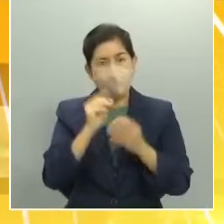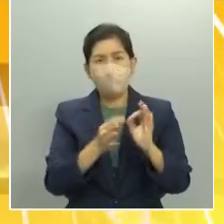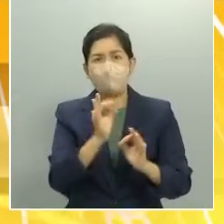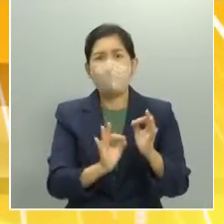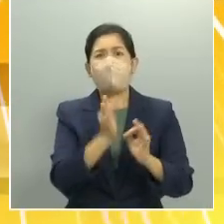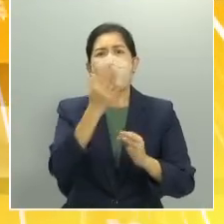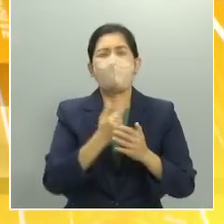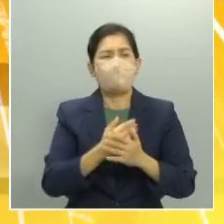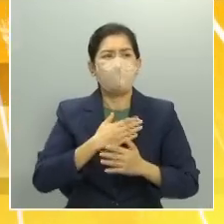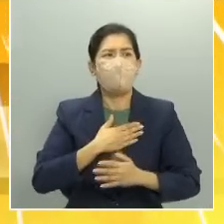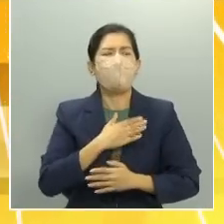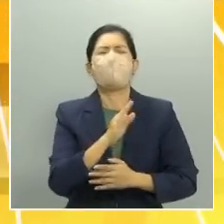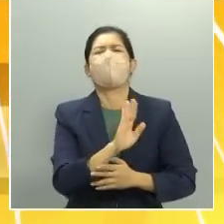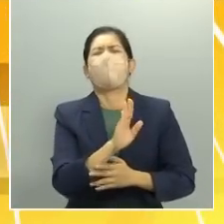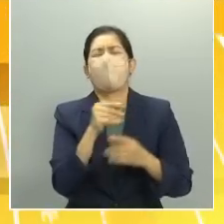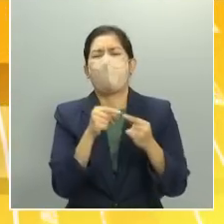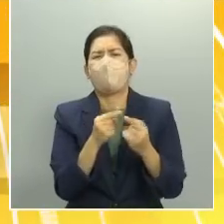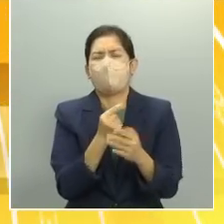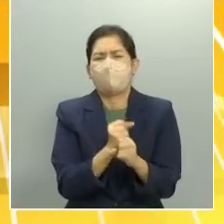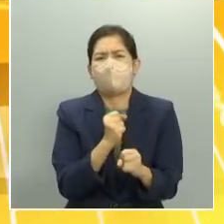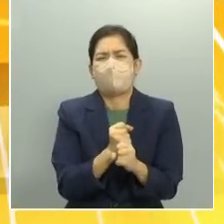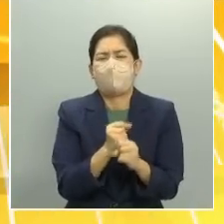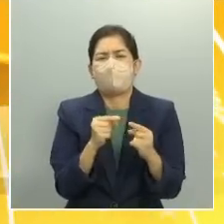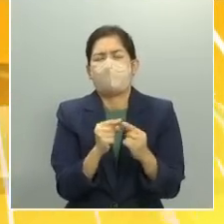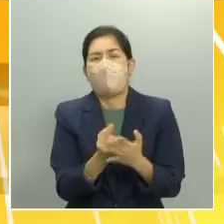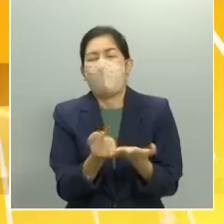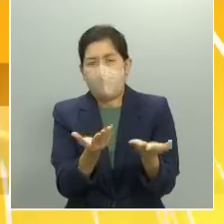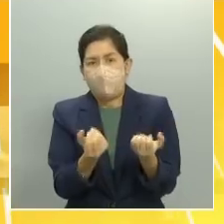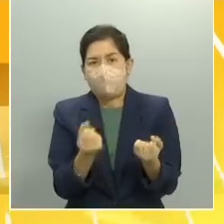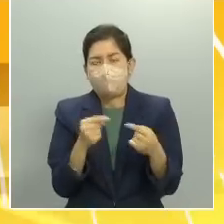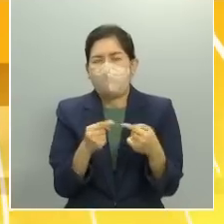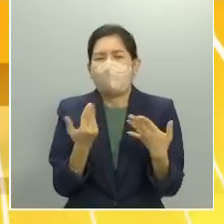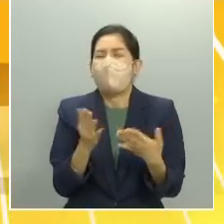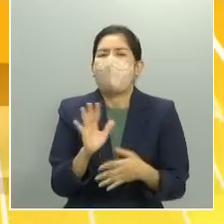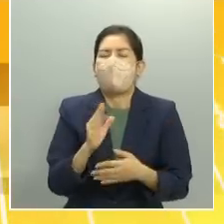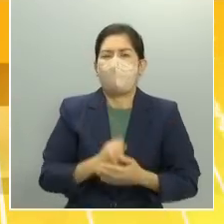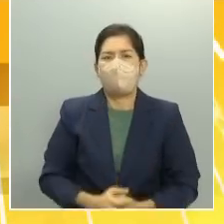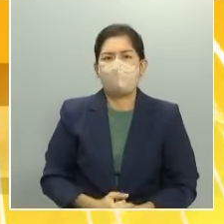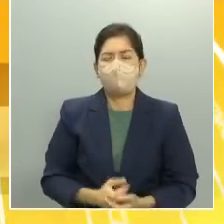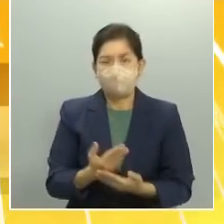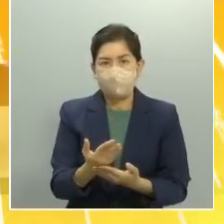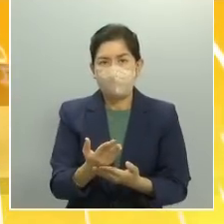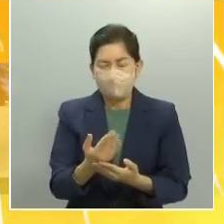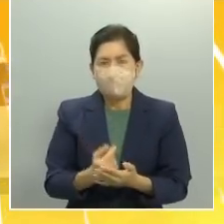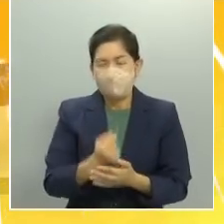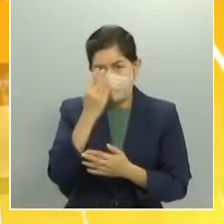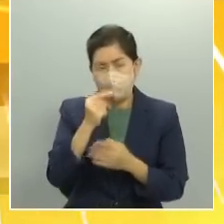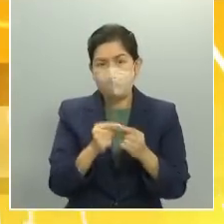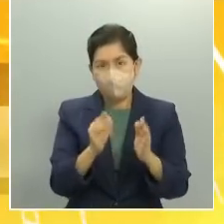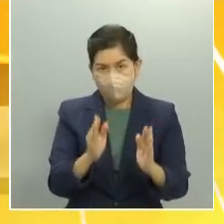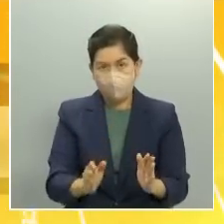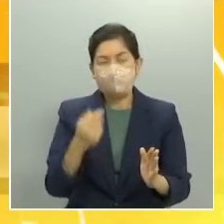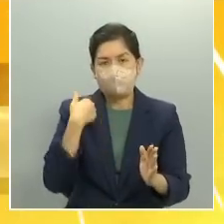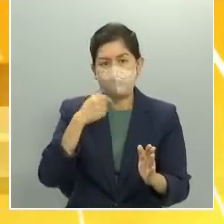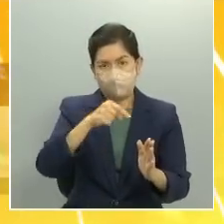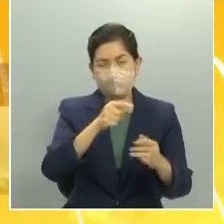ไม่รับงานจะได้ไม่มีใครบาดเจ็บและเสียชีวิต และคนที่เคยเล่นดนตรีนี่แหละที่จะบอกได้ดีที่สุดตูนว่าสภาพภายในมันเป็นยังไง น้องบอก